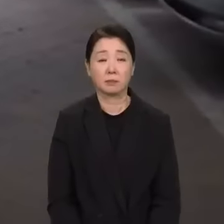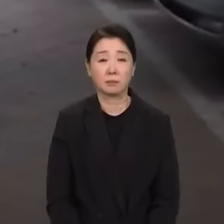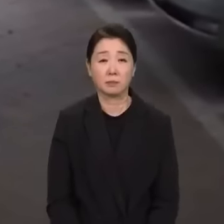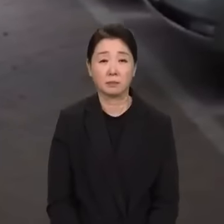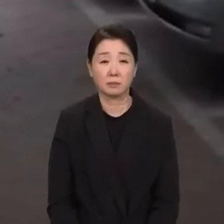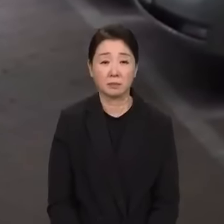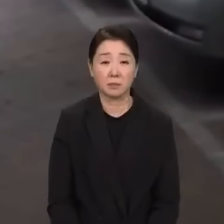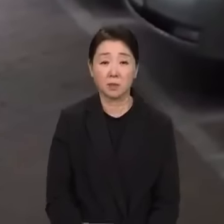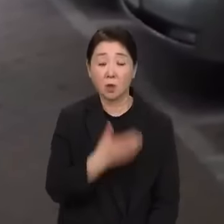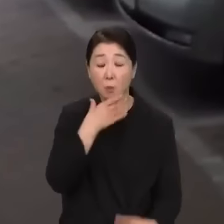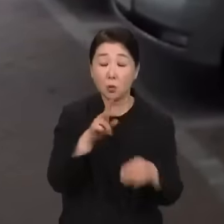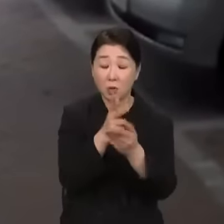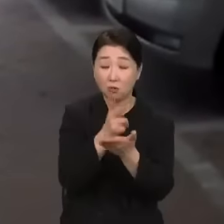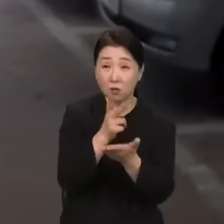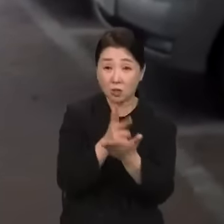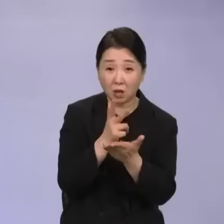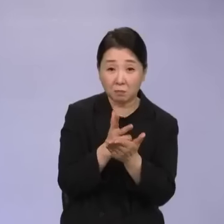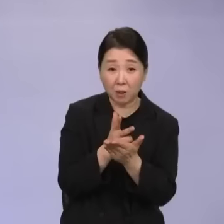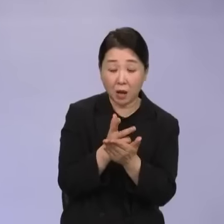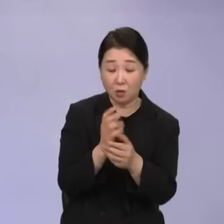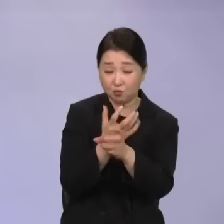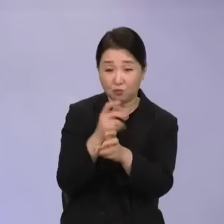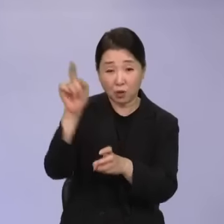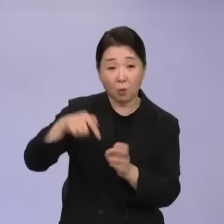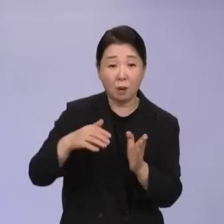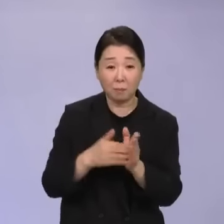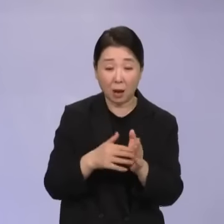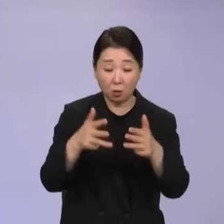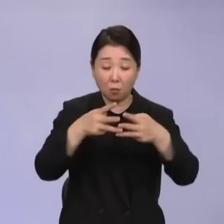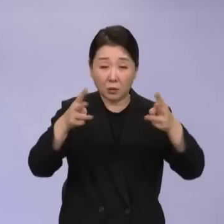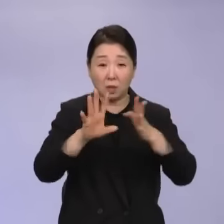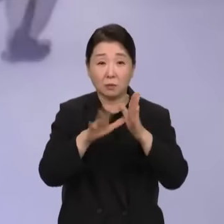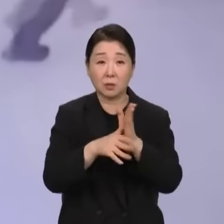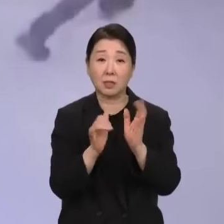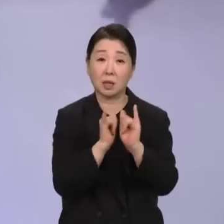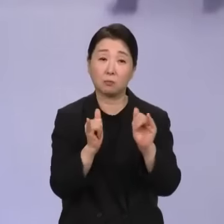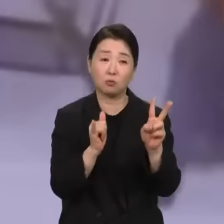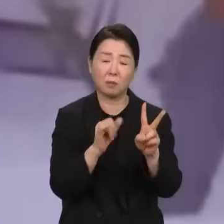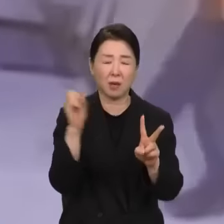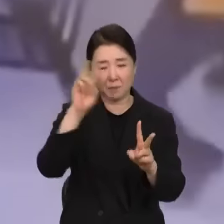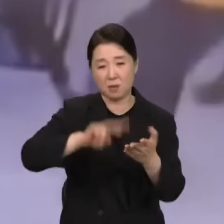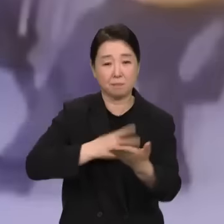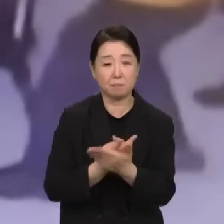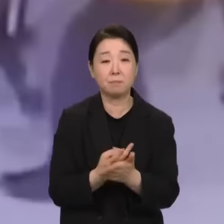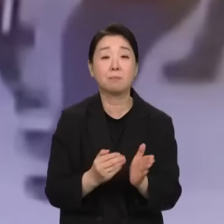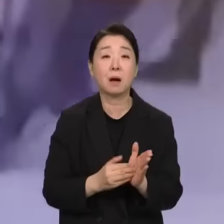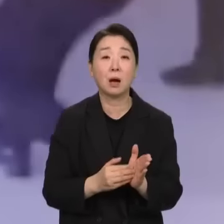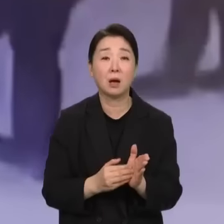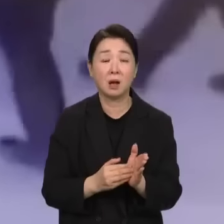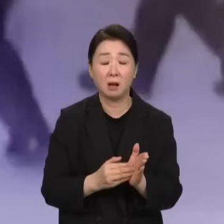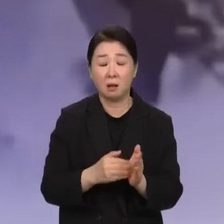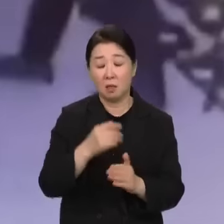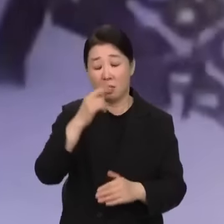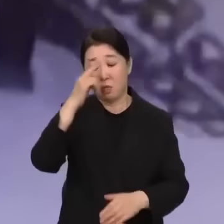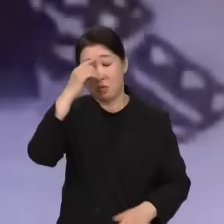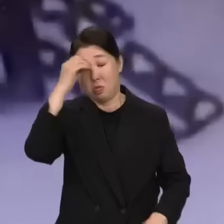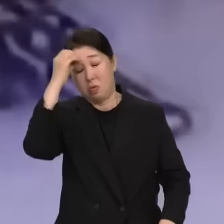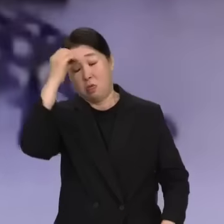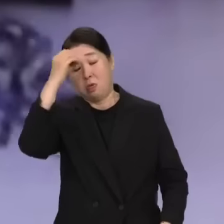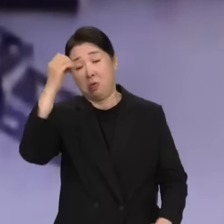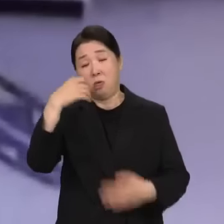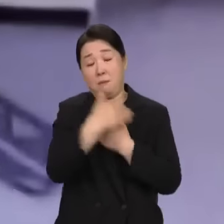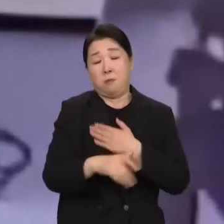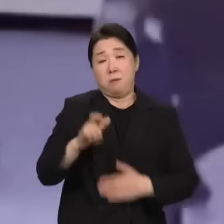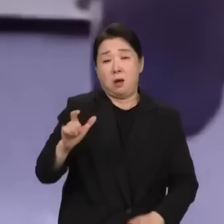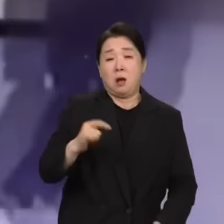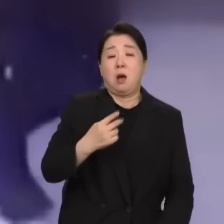복지관 주차장에 구급차가 도착합니다. 이 건물 3층에서 주민 2명이 갑자기 쓰러졌습니다. 의식 잃은 노인은 몸이 굳었고